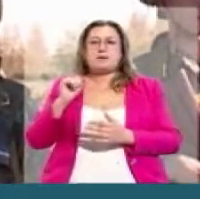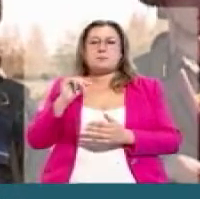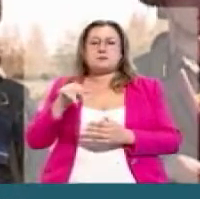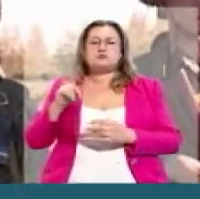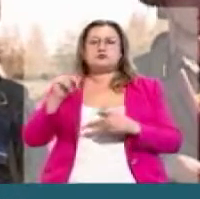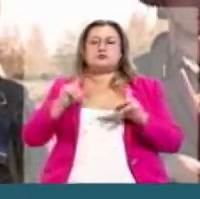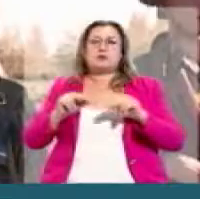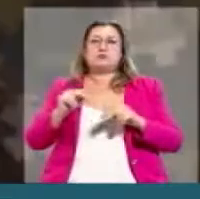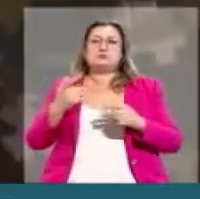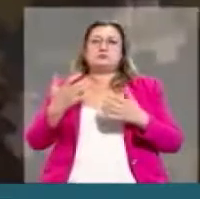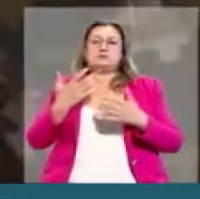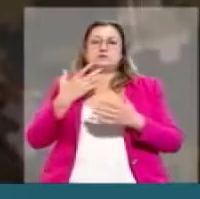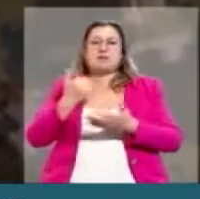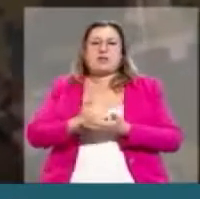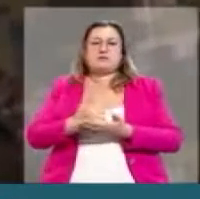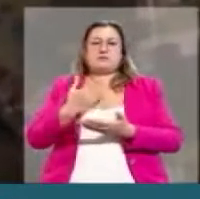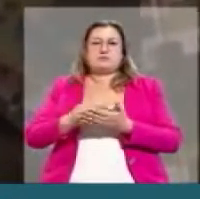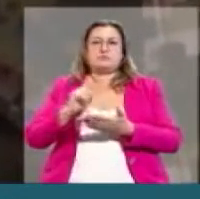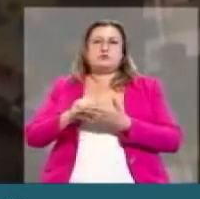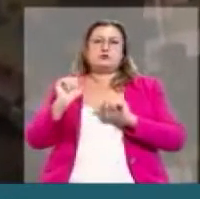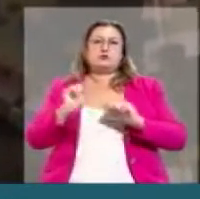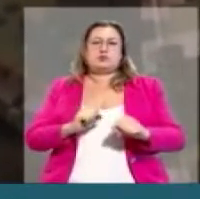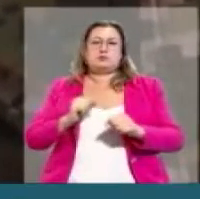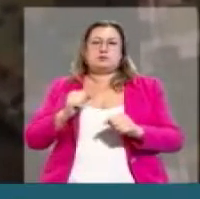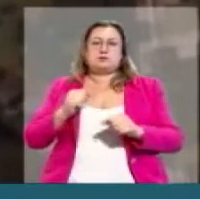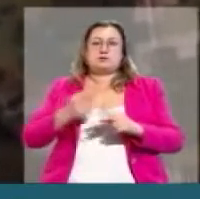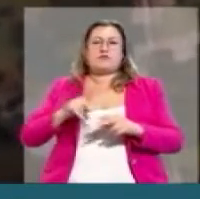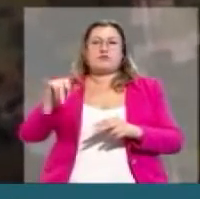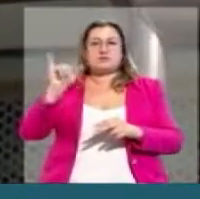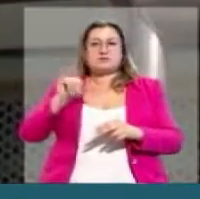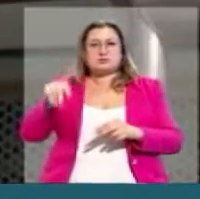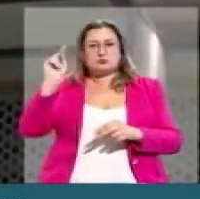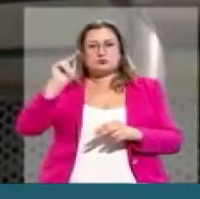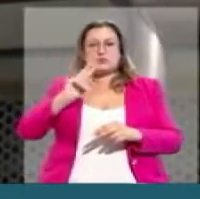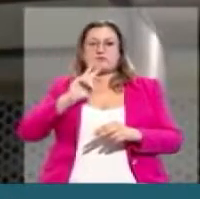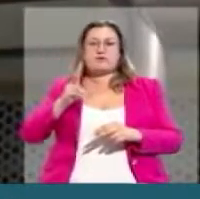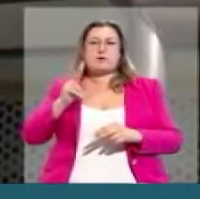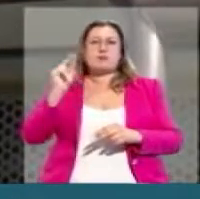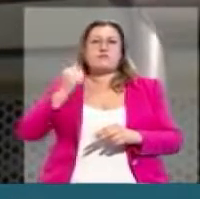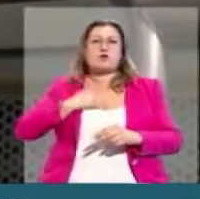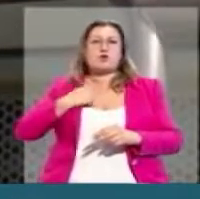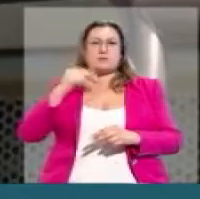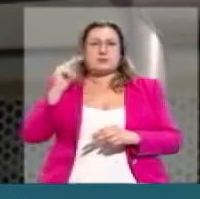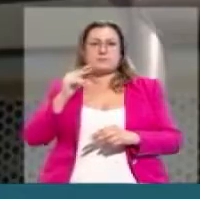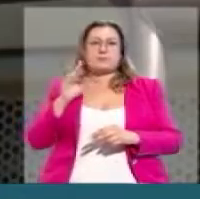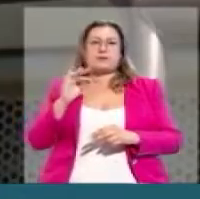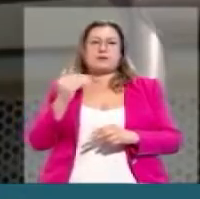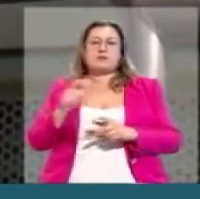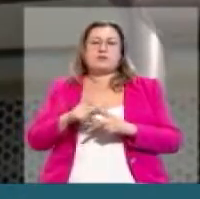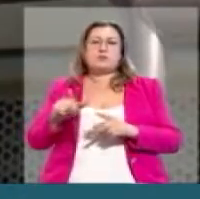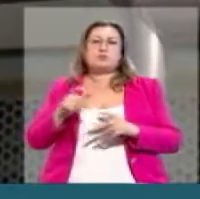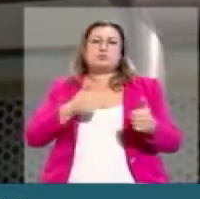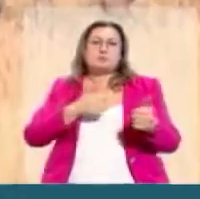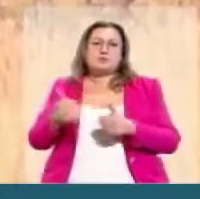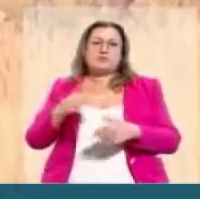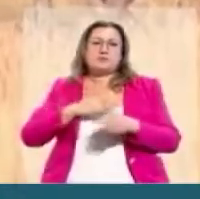басты міндеті деп санайды. Сондықтан университет қабырғасында 2 жыл әскери білім алған. Оның айтуынша тапсырманың сәтті